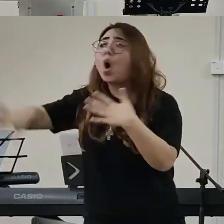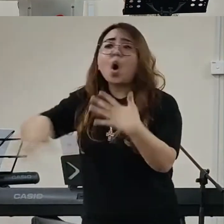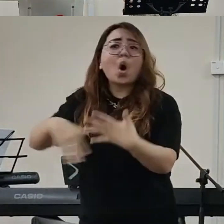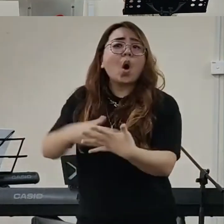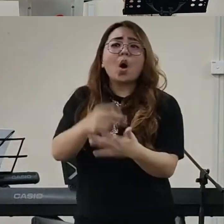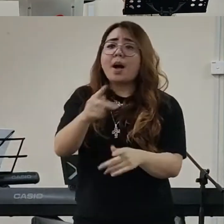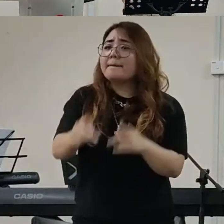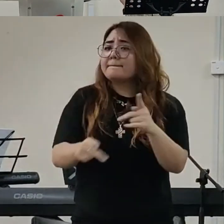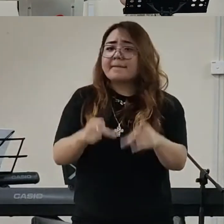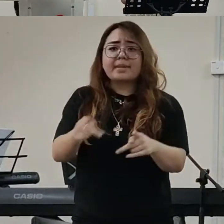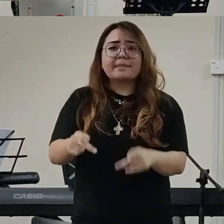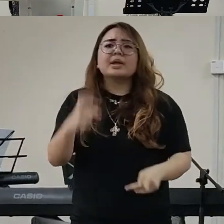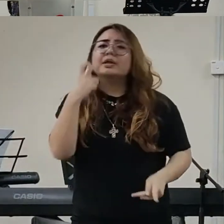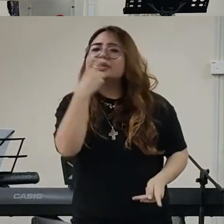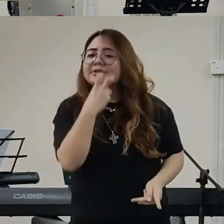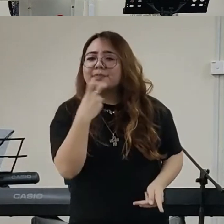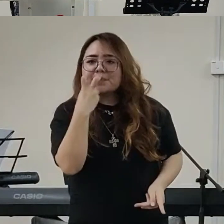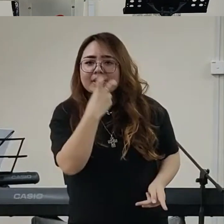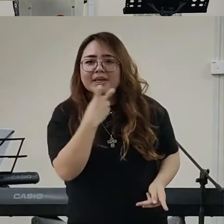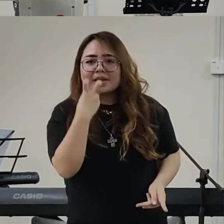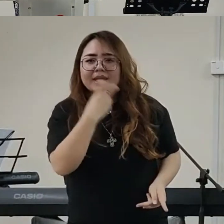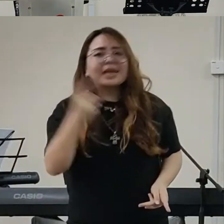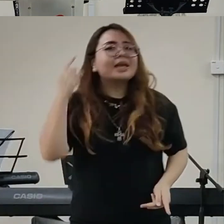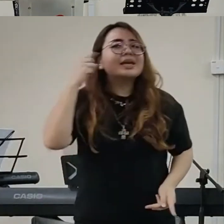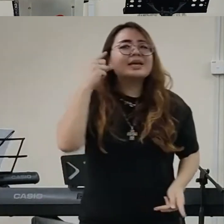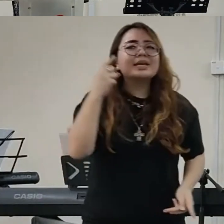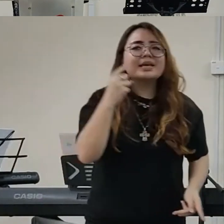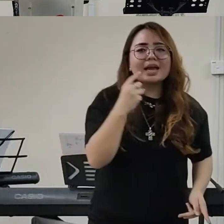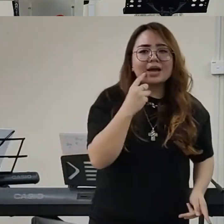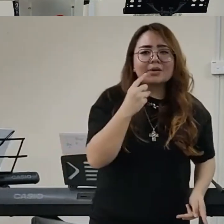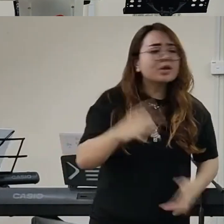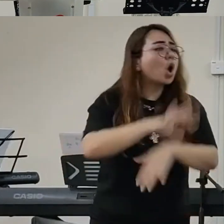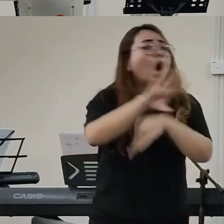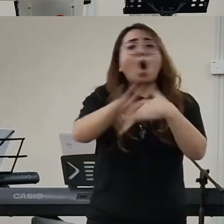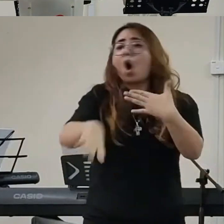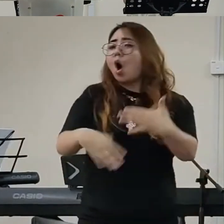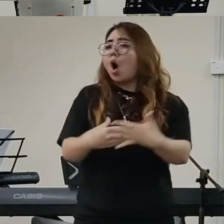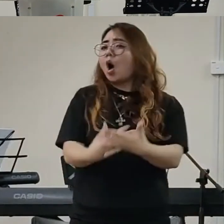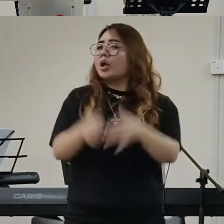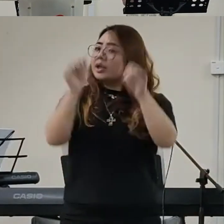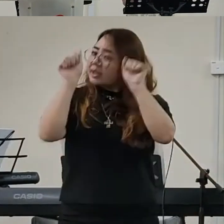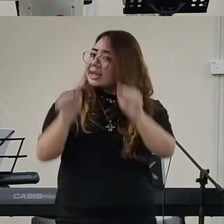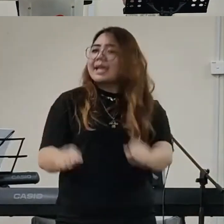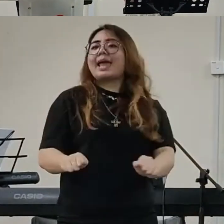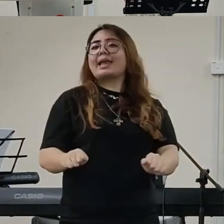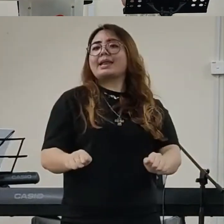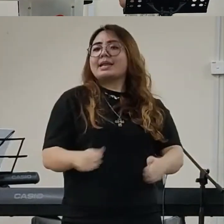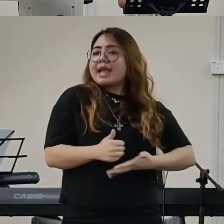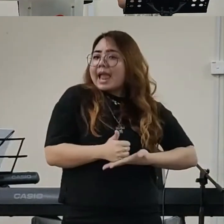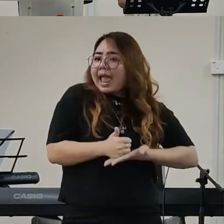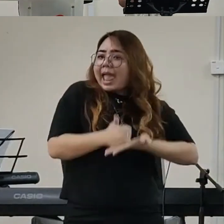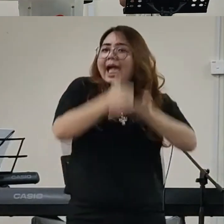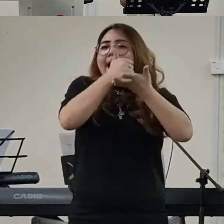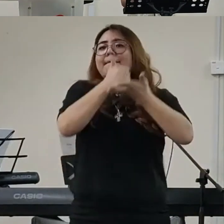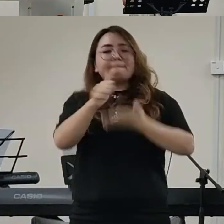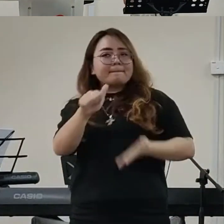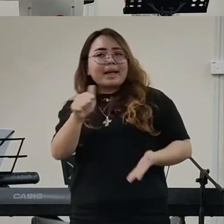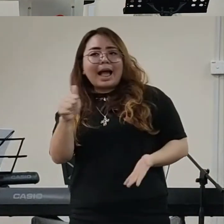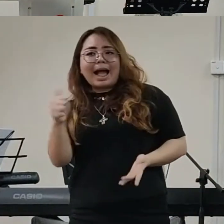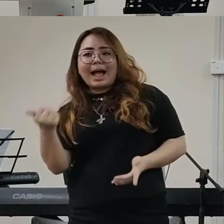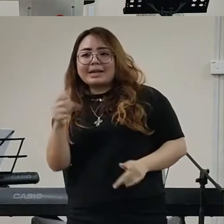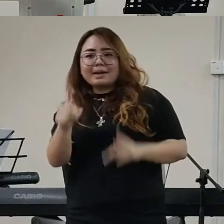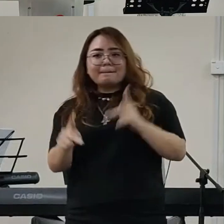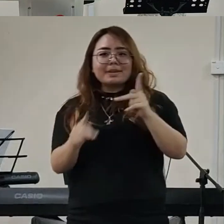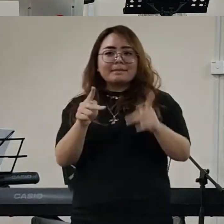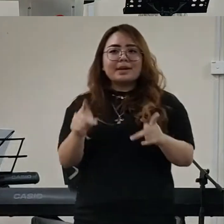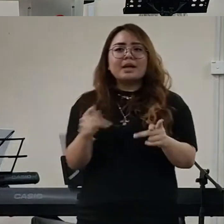Everyone, hallelujah. 作为信徒的我们是没有借口的。例如说我们的那个同我们的Shahin的话，他是伊朗人，